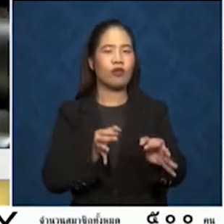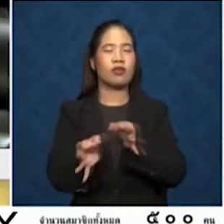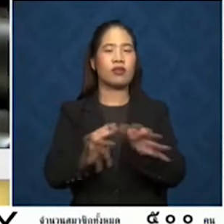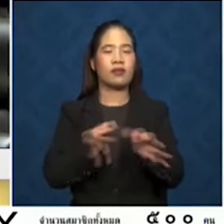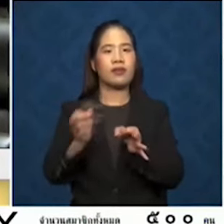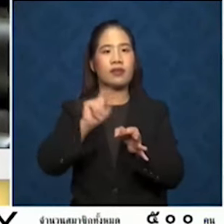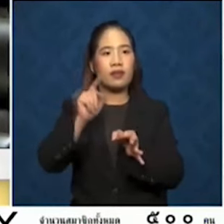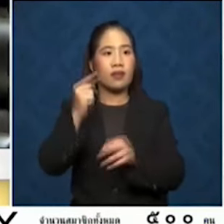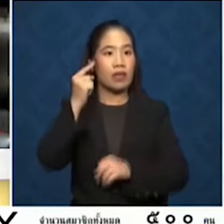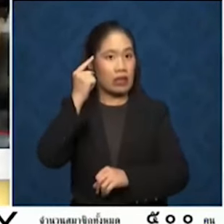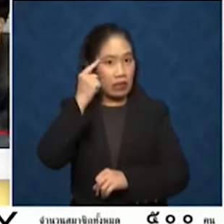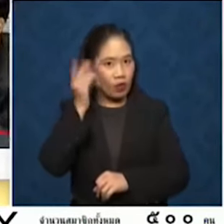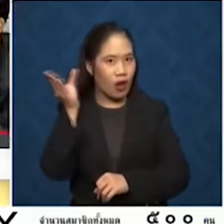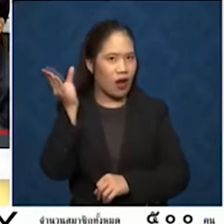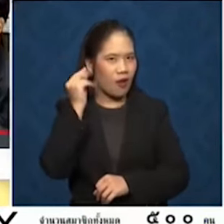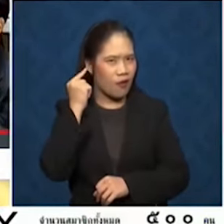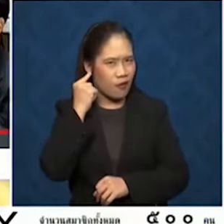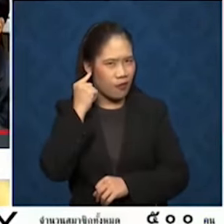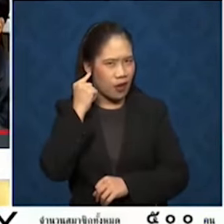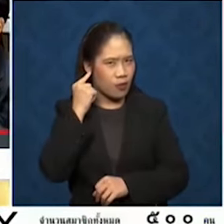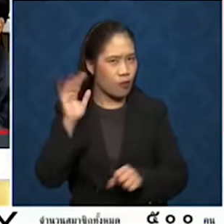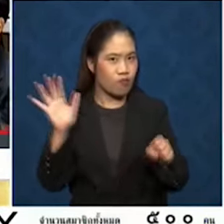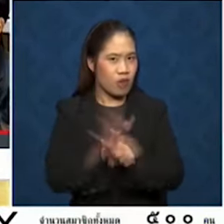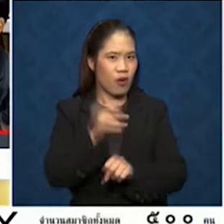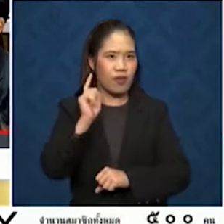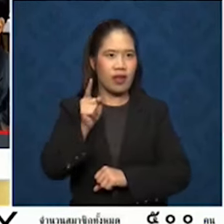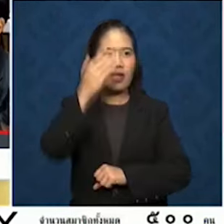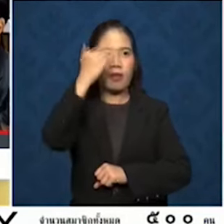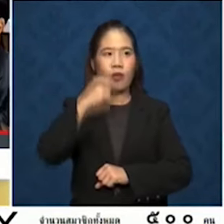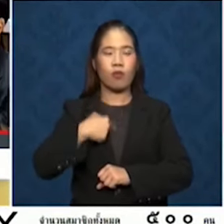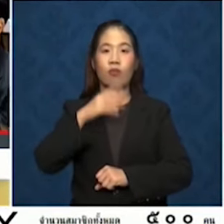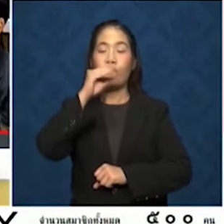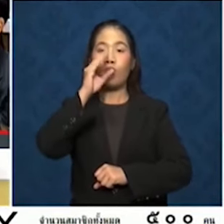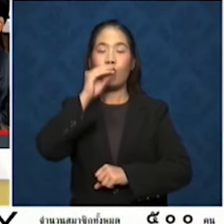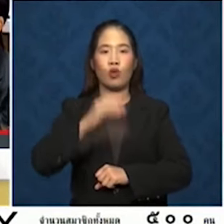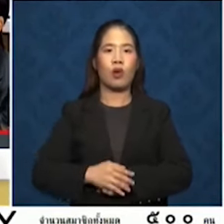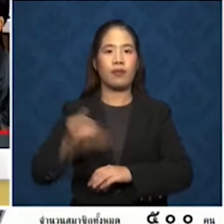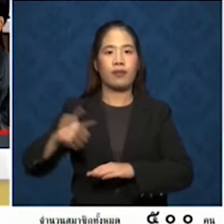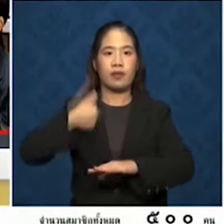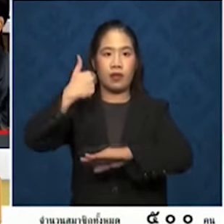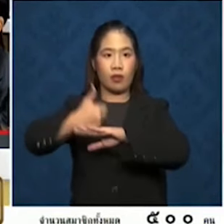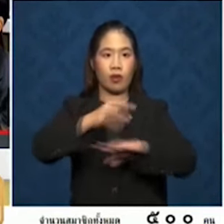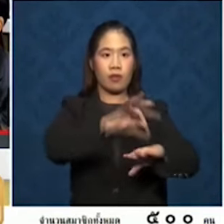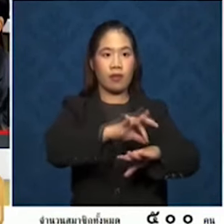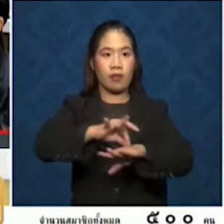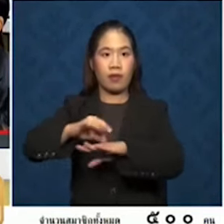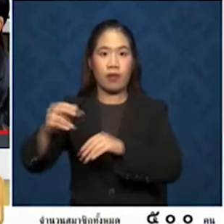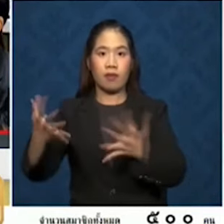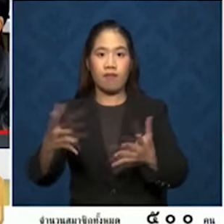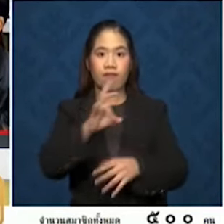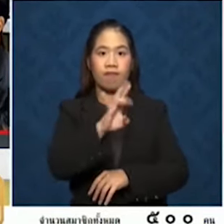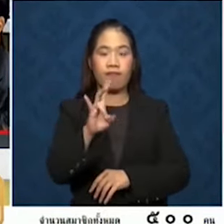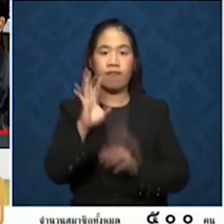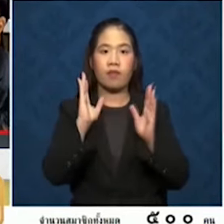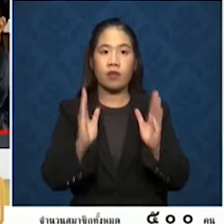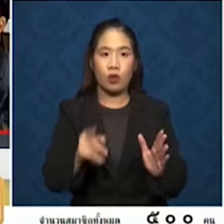ครับท่านคงฟังผมไม่ครบไม่ถ้วนผมบอกว่านายพลที่ไม่มีตำแหน่งแห่งที่ที่มี 700กว่านาย